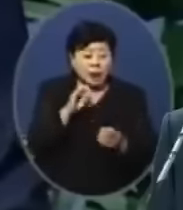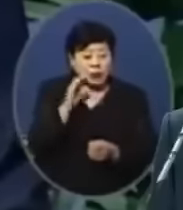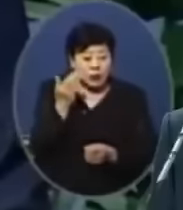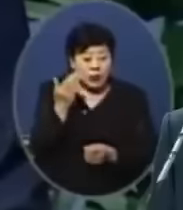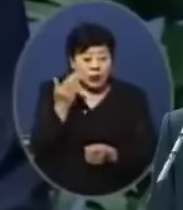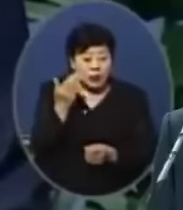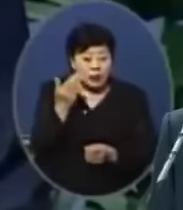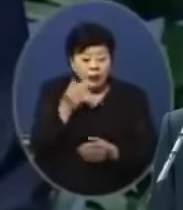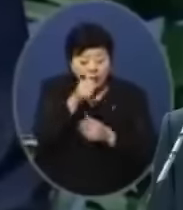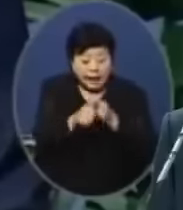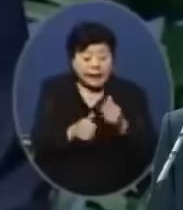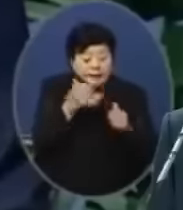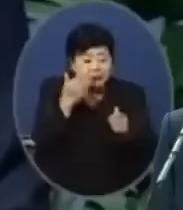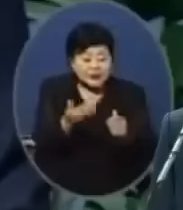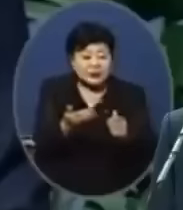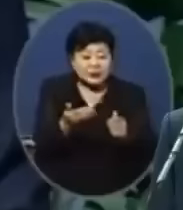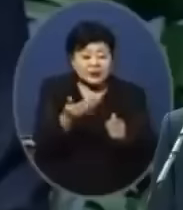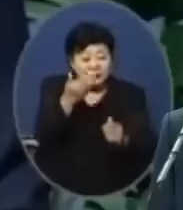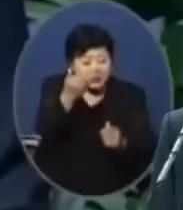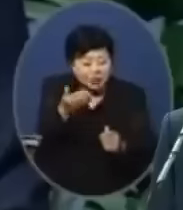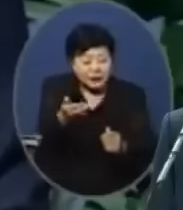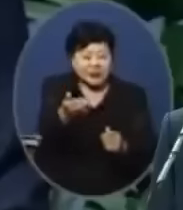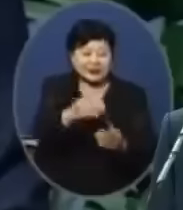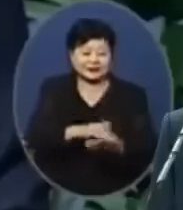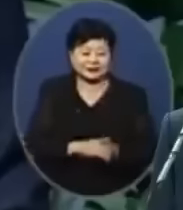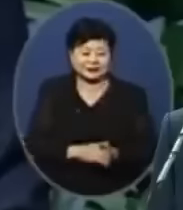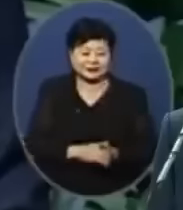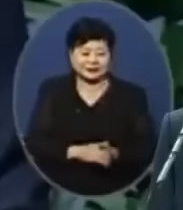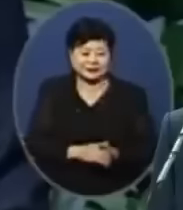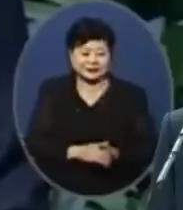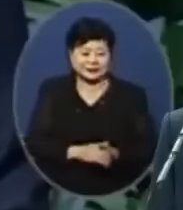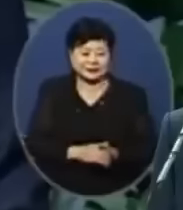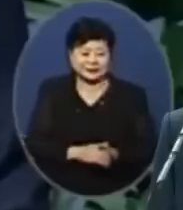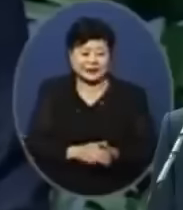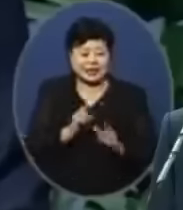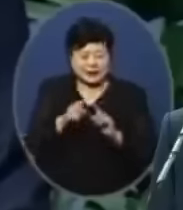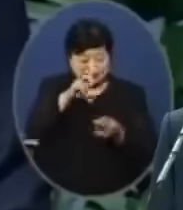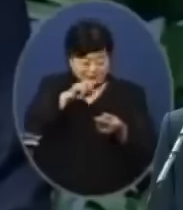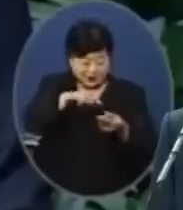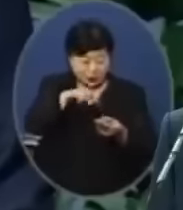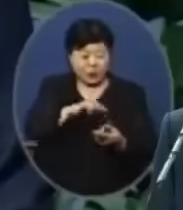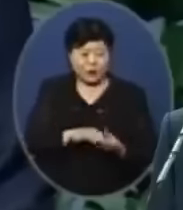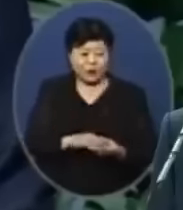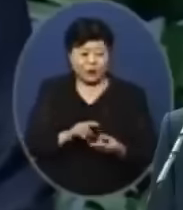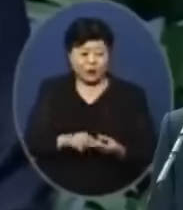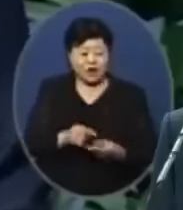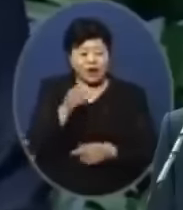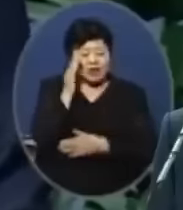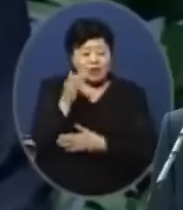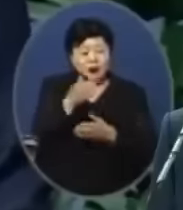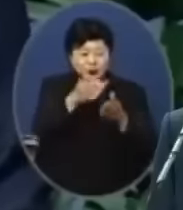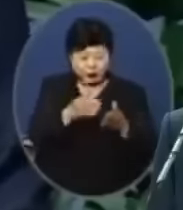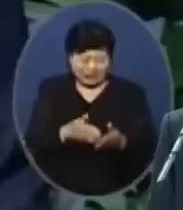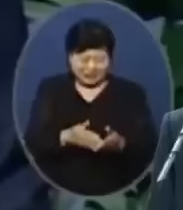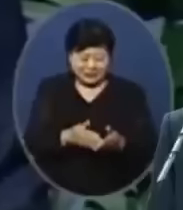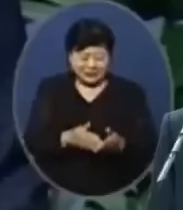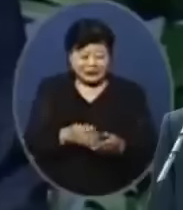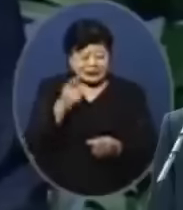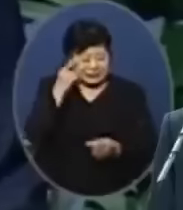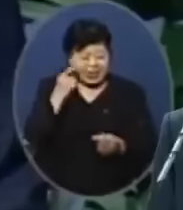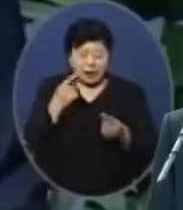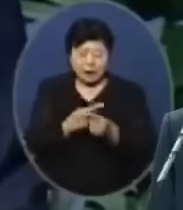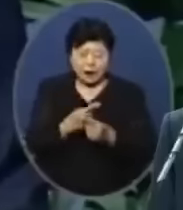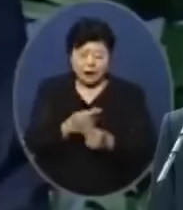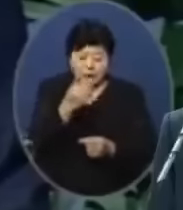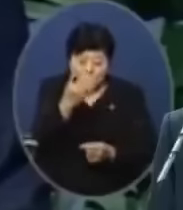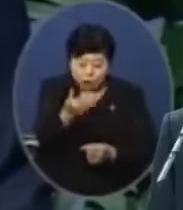것입니다. 하나님께서는 여러분에게 성경 말씀을 통해서 설교를 통해서 생각을